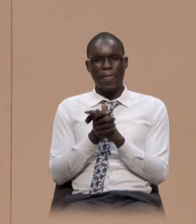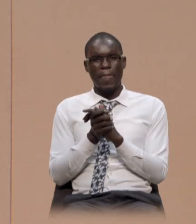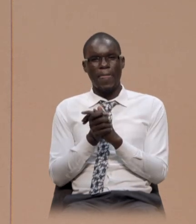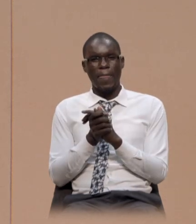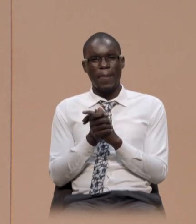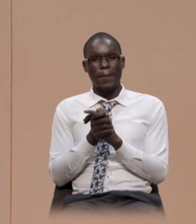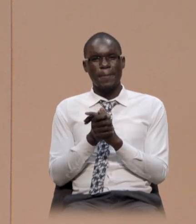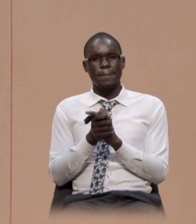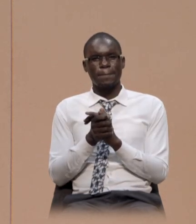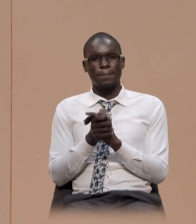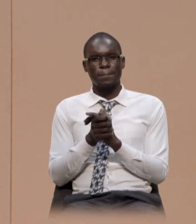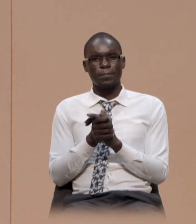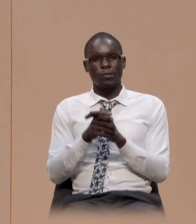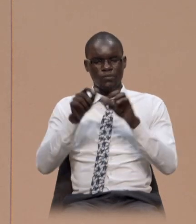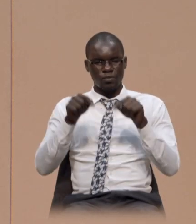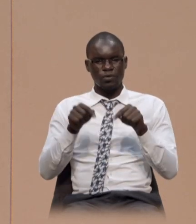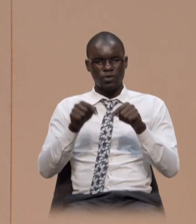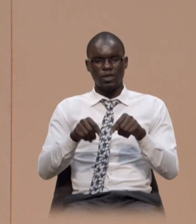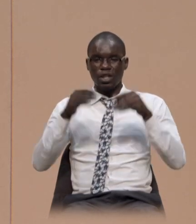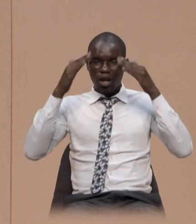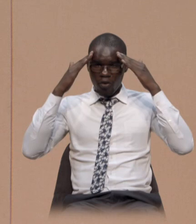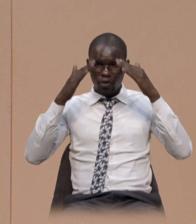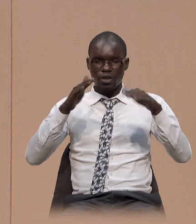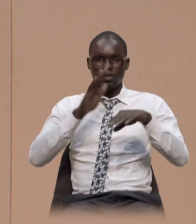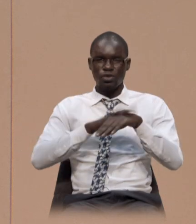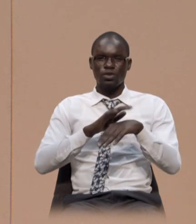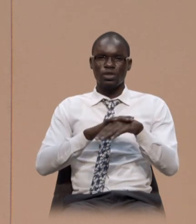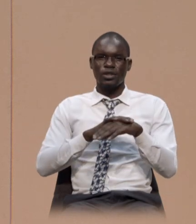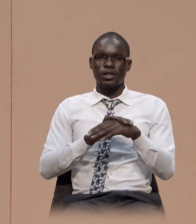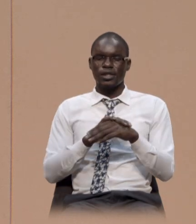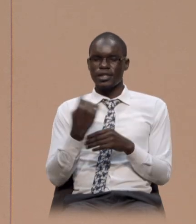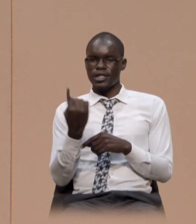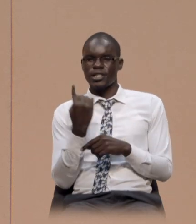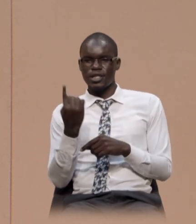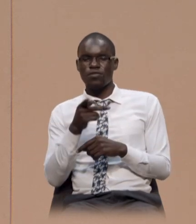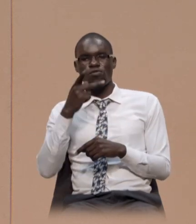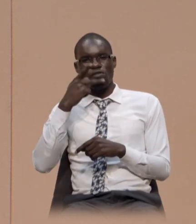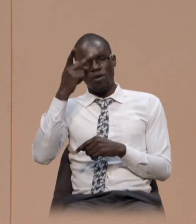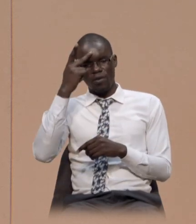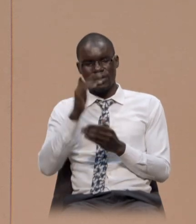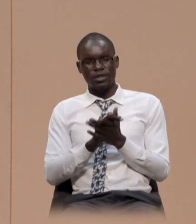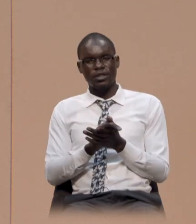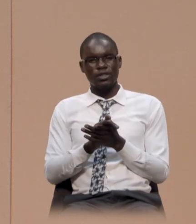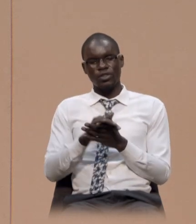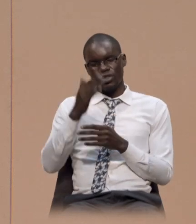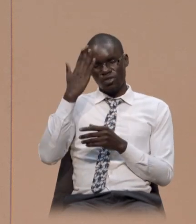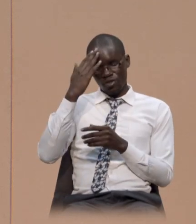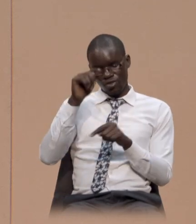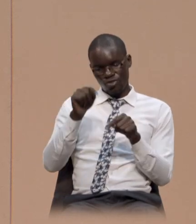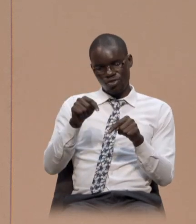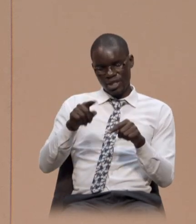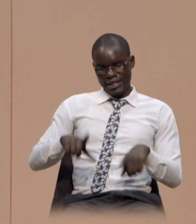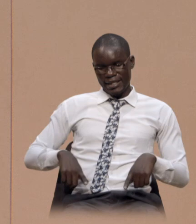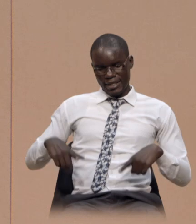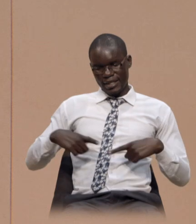leo tunaangalia juu ya ile ambayo tunaita single parenting. Unajua katika maisha ya siku hizi